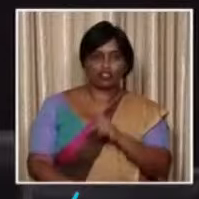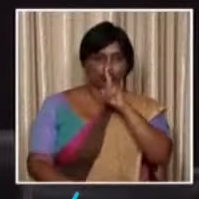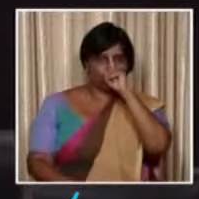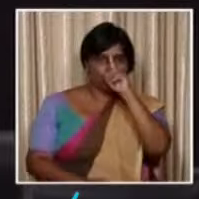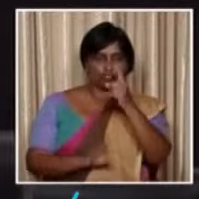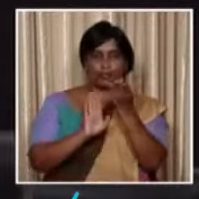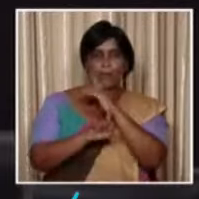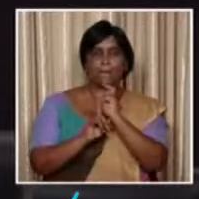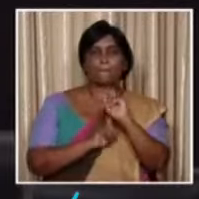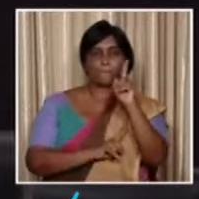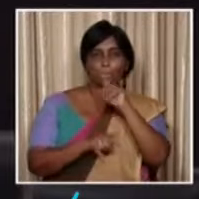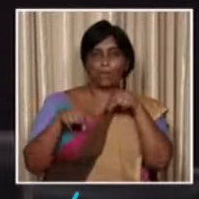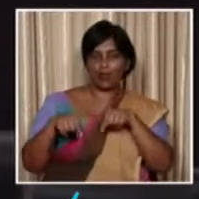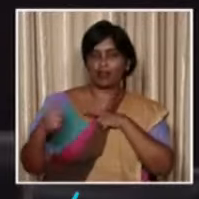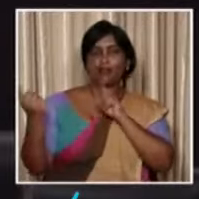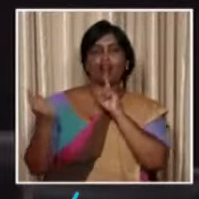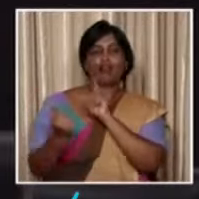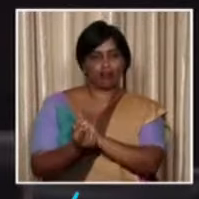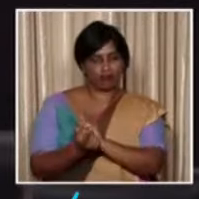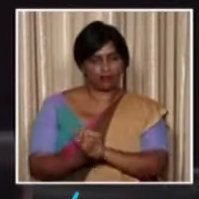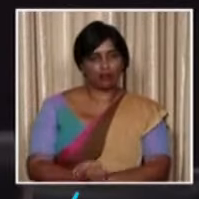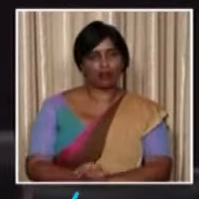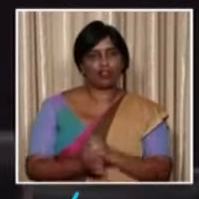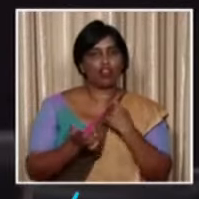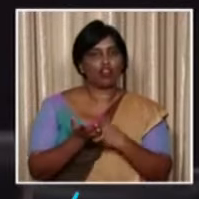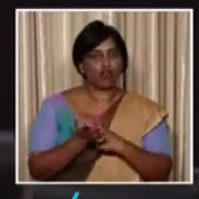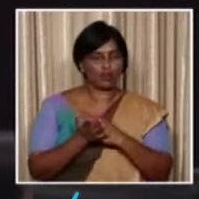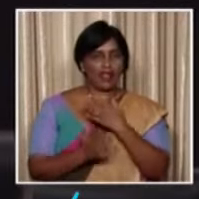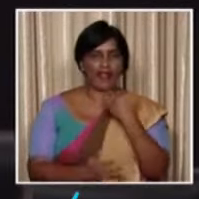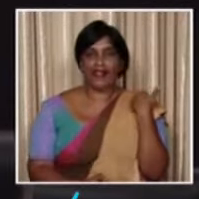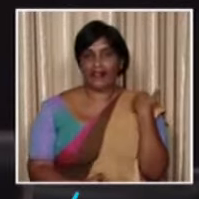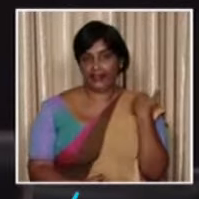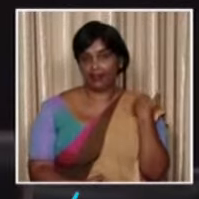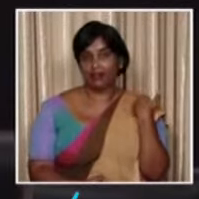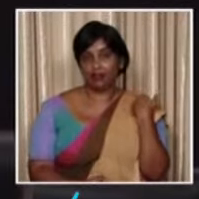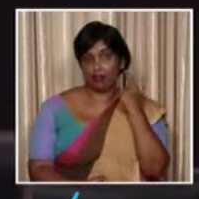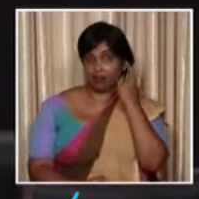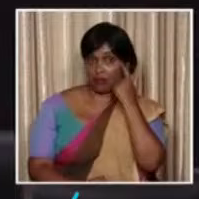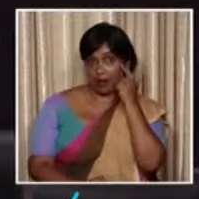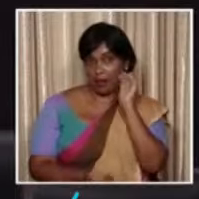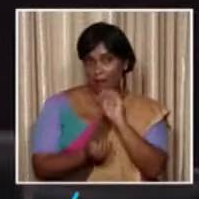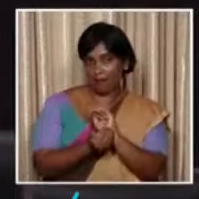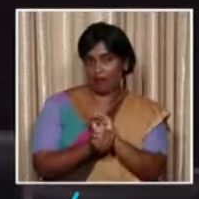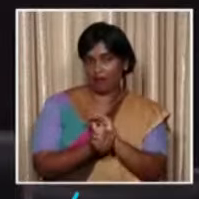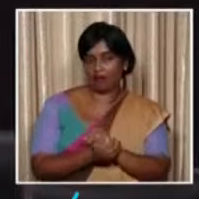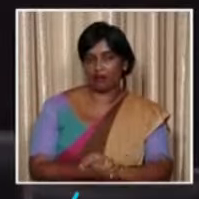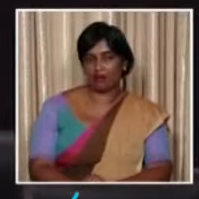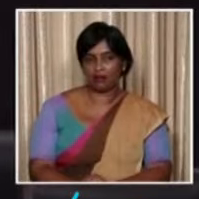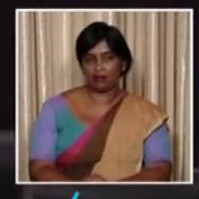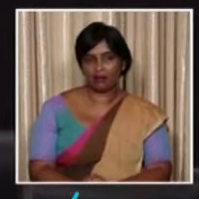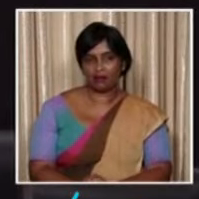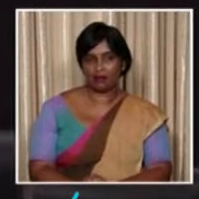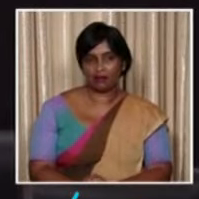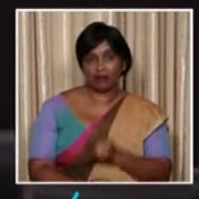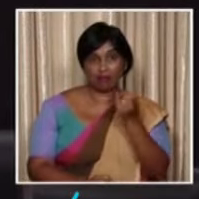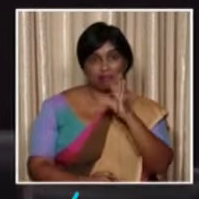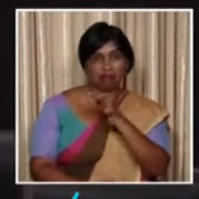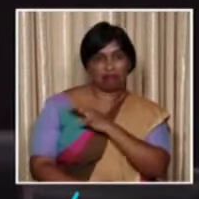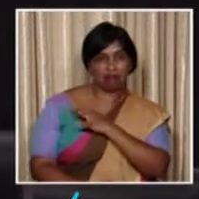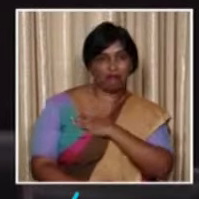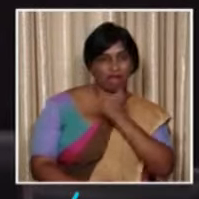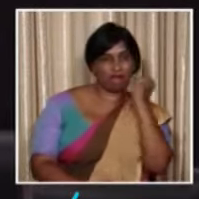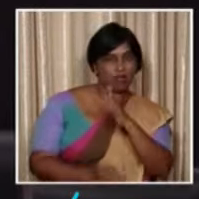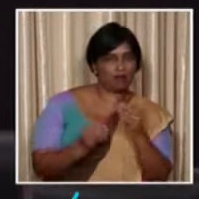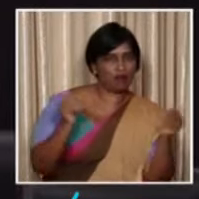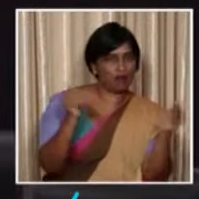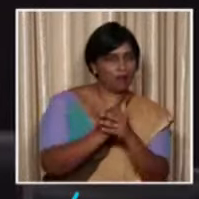කලින් පාර්ලිමේන්තුවේදී මෙතන කතා කළා රොෂාන් අයියා කල්පනාවෙන් වාට පලි ගැනීමක් මෙතන යටින්